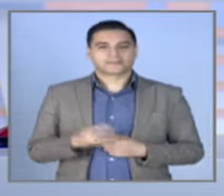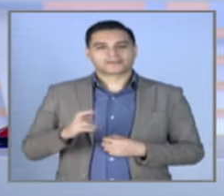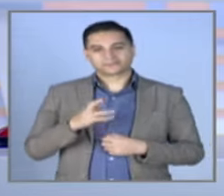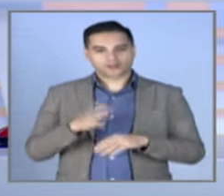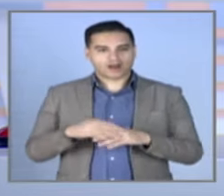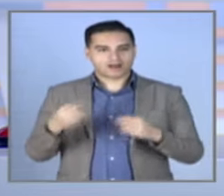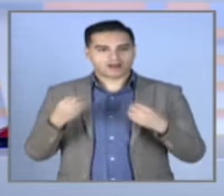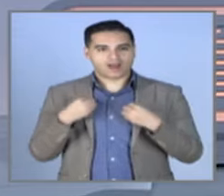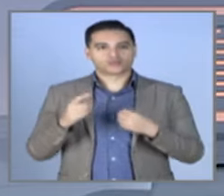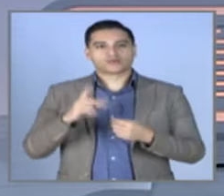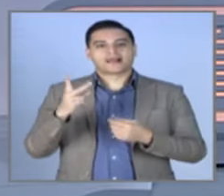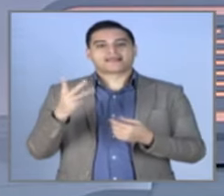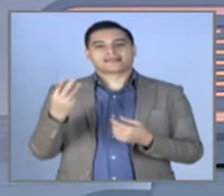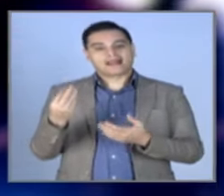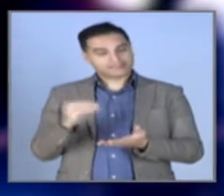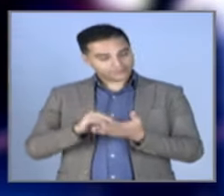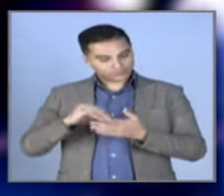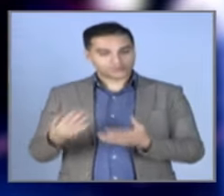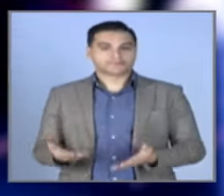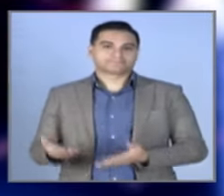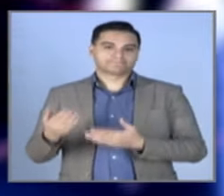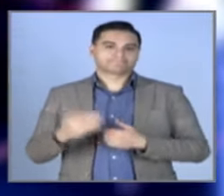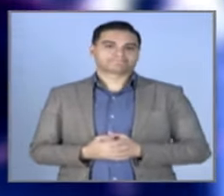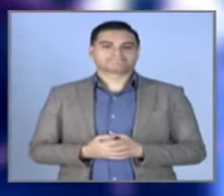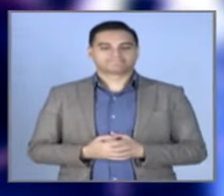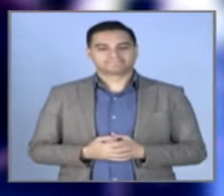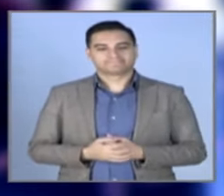في الرياضه سؤال ب 30 نقطه